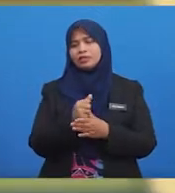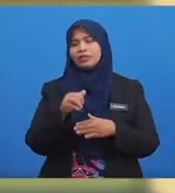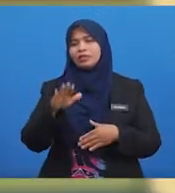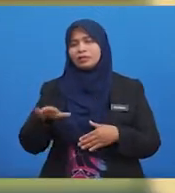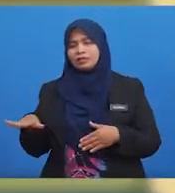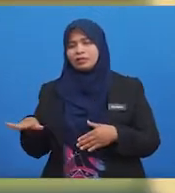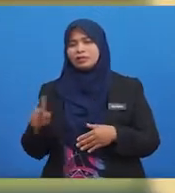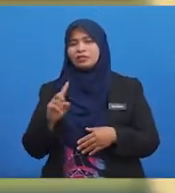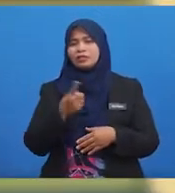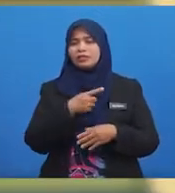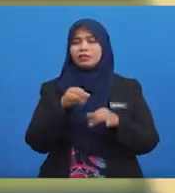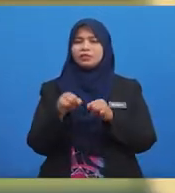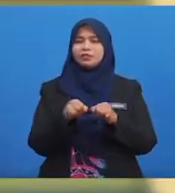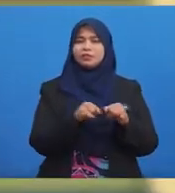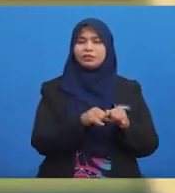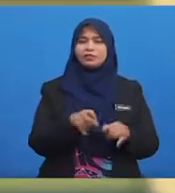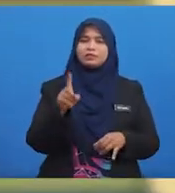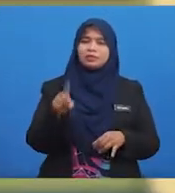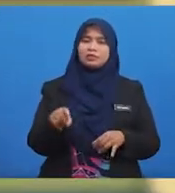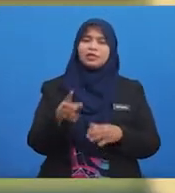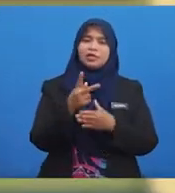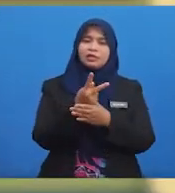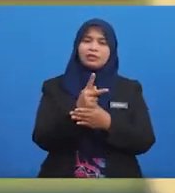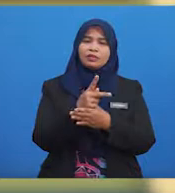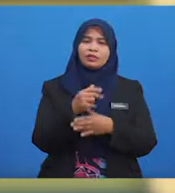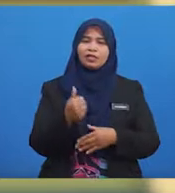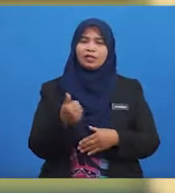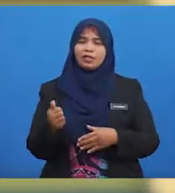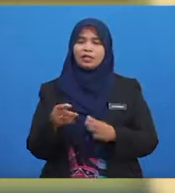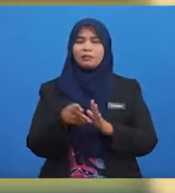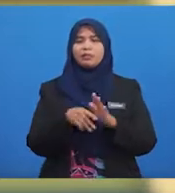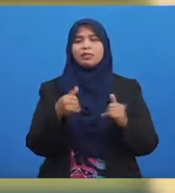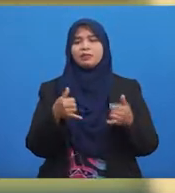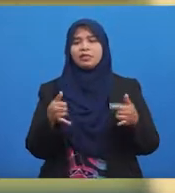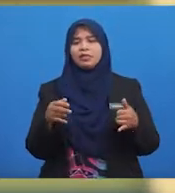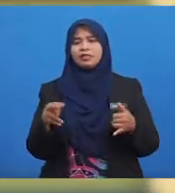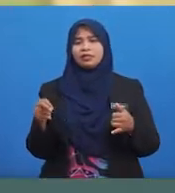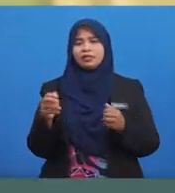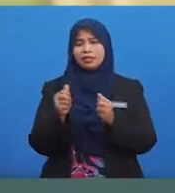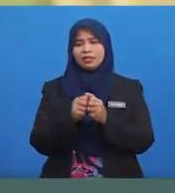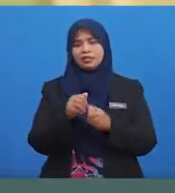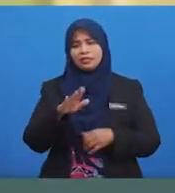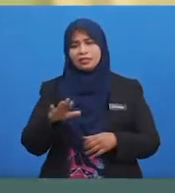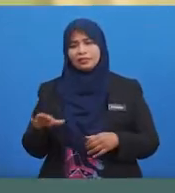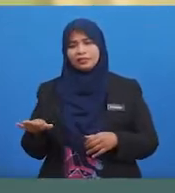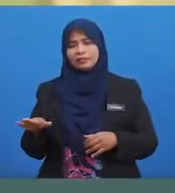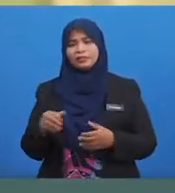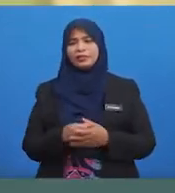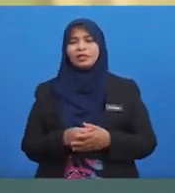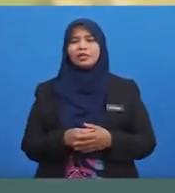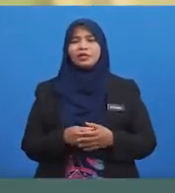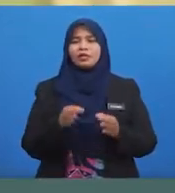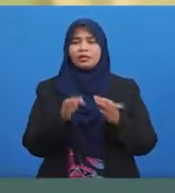kita juga patut berfungsi alat permainan dengan adik-beradik sekiranya kita